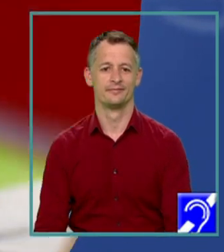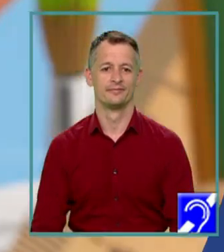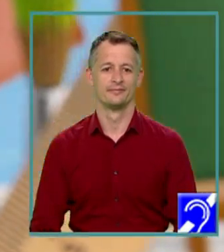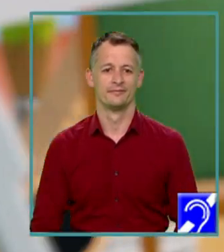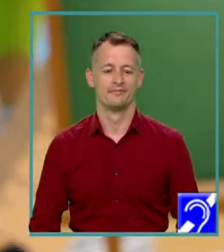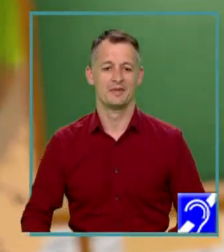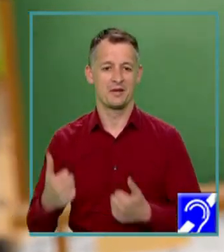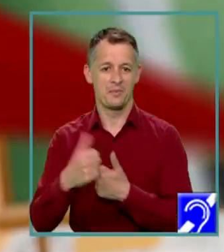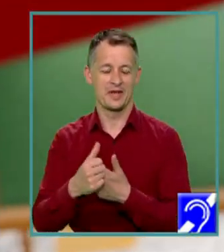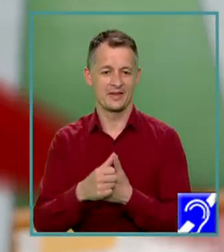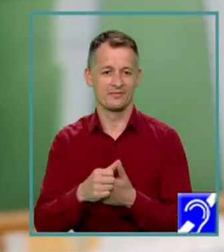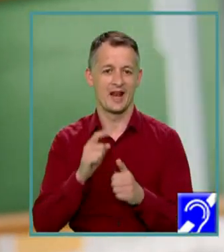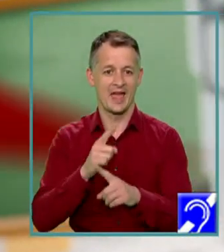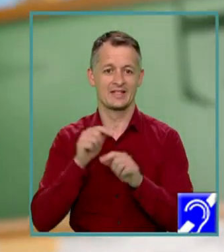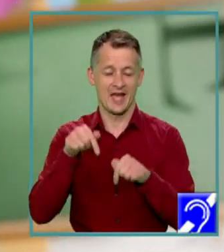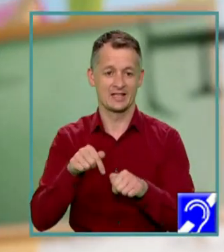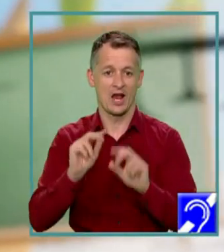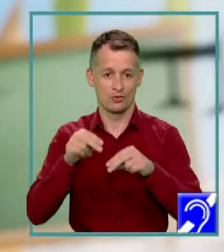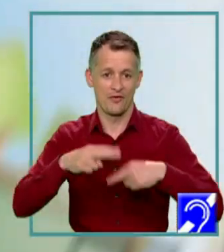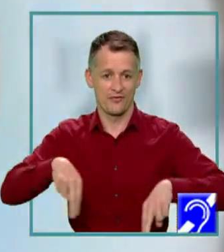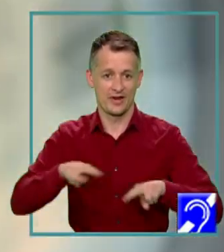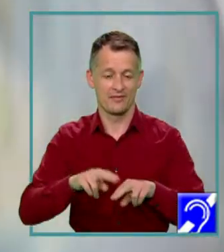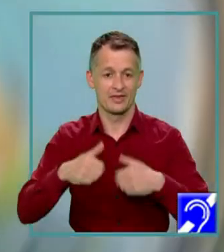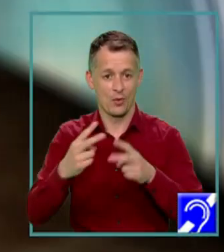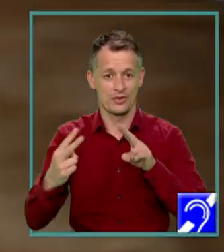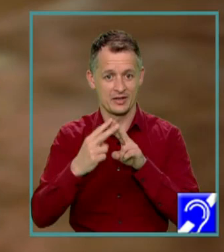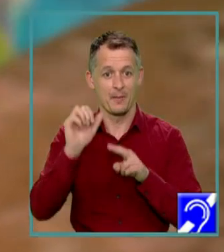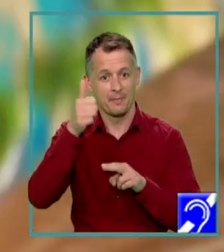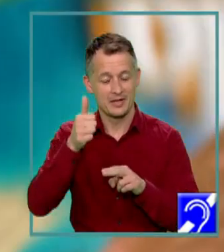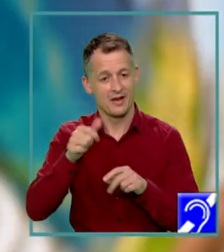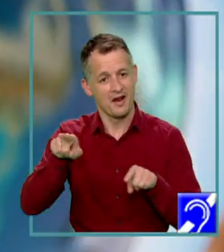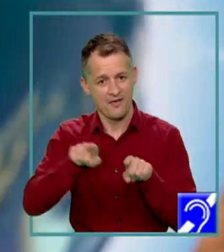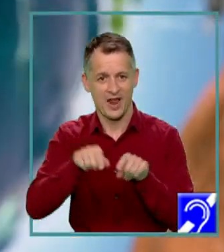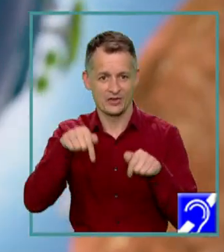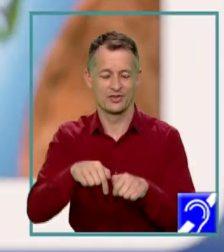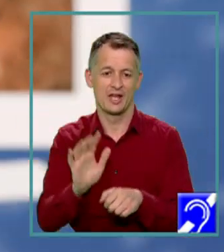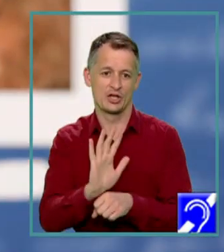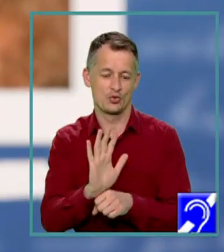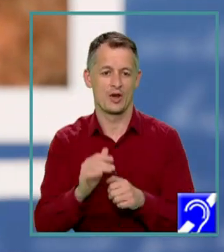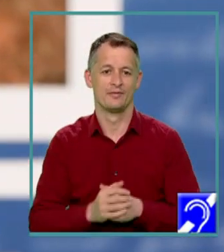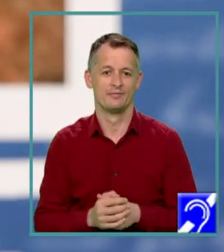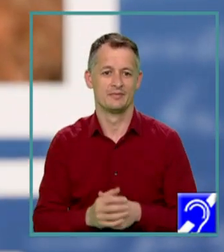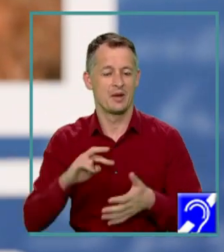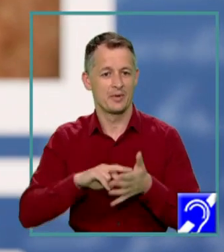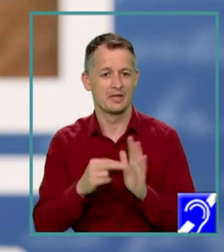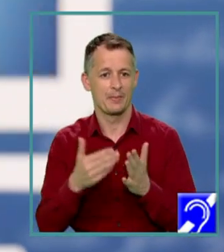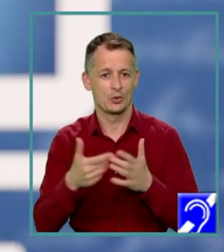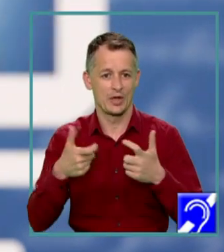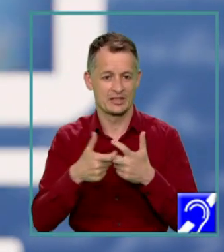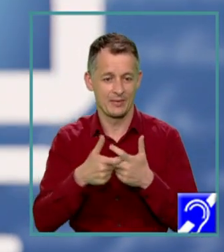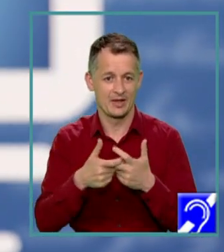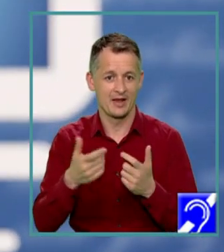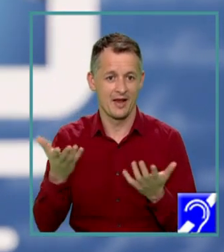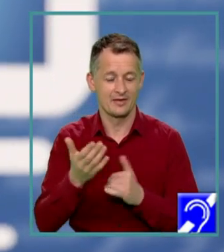prieteni lecțiile de astăzi au ajuns la final vă dau întâlnire și mâine tot aici la Tele școala să ne antrenăm pentru examenele